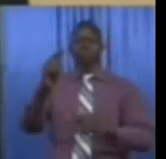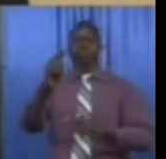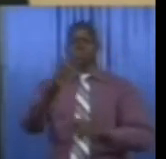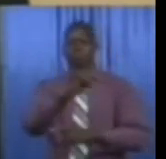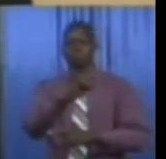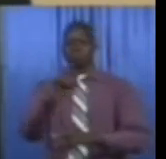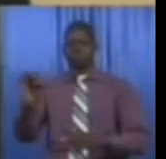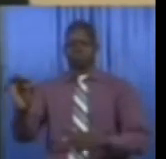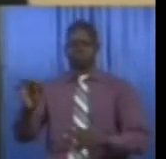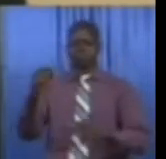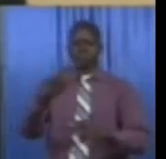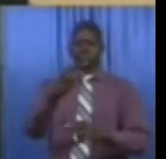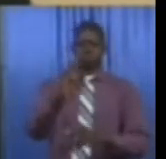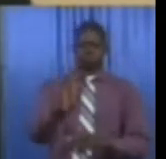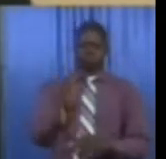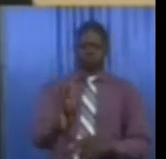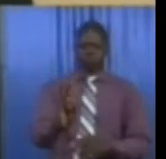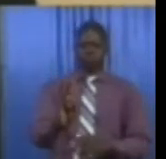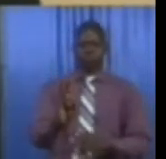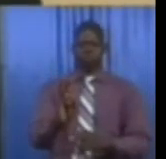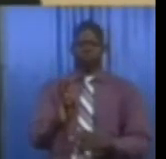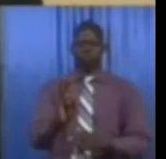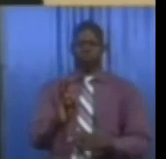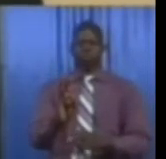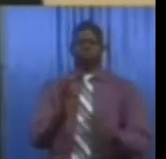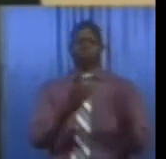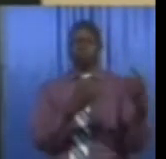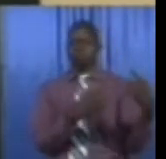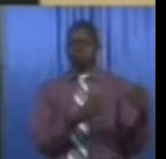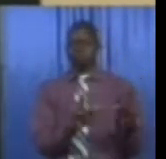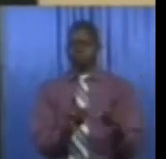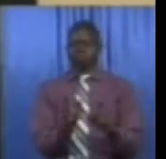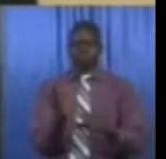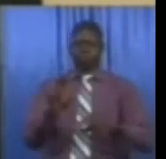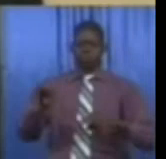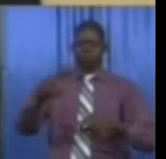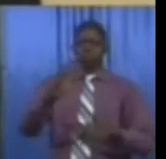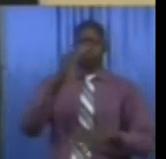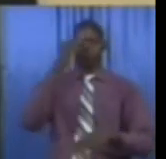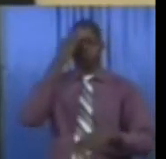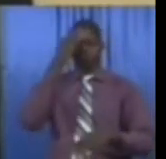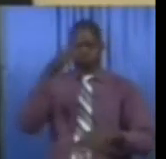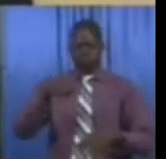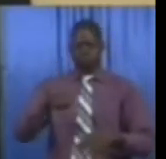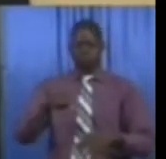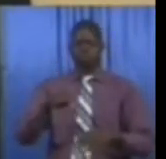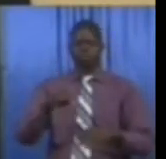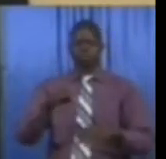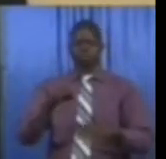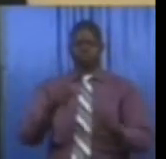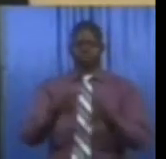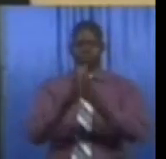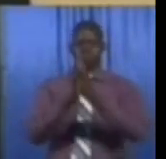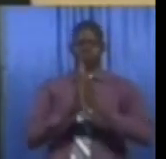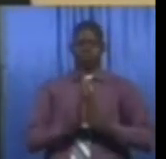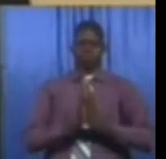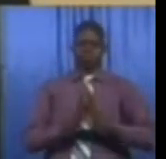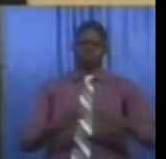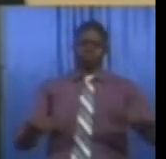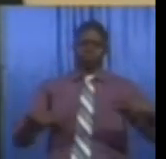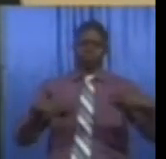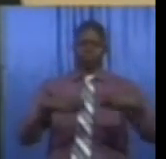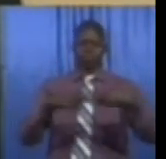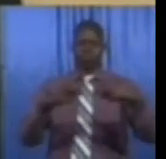puissance de 100 MW. Et lorsque vous savez que la demande de pointe